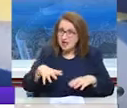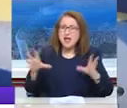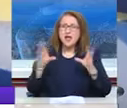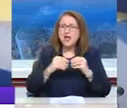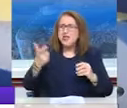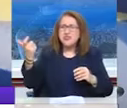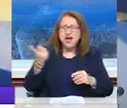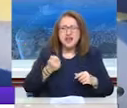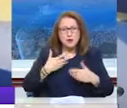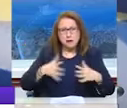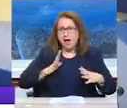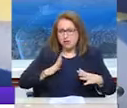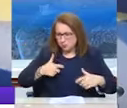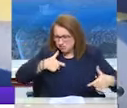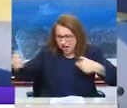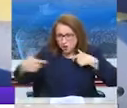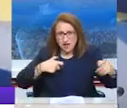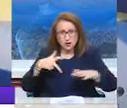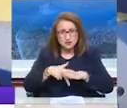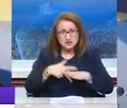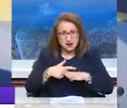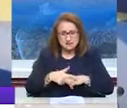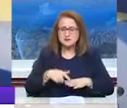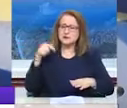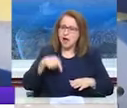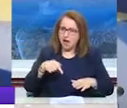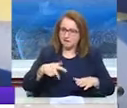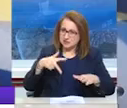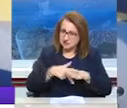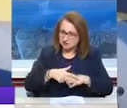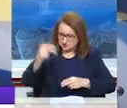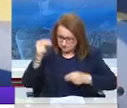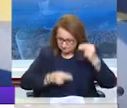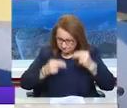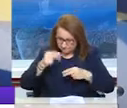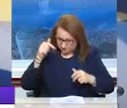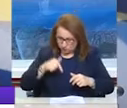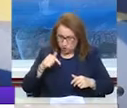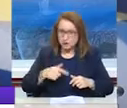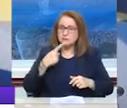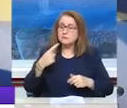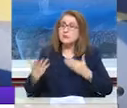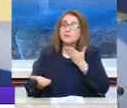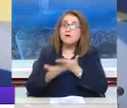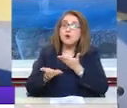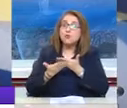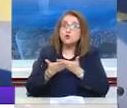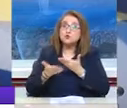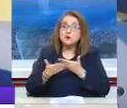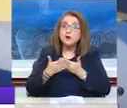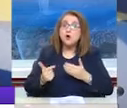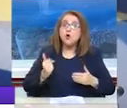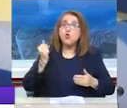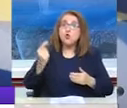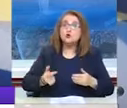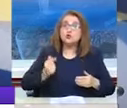με τους αρμόδιους υπουργούς οικονομικών και ανάπτυξης και επενδύσεων, θα διευκολύνουν την αποπληρωμή δόσεων των